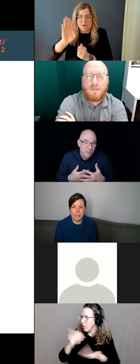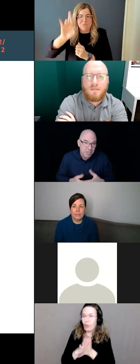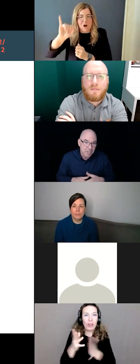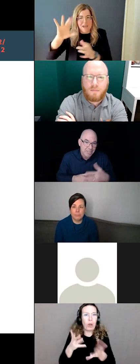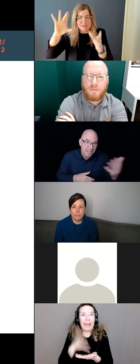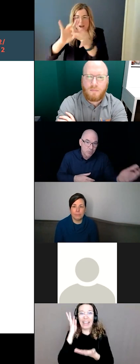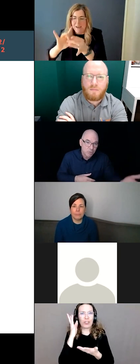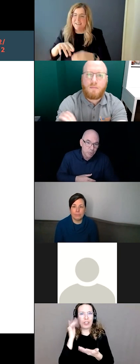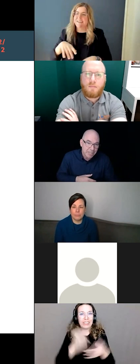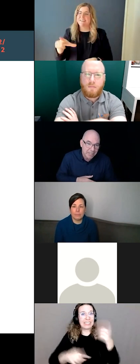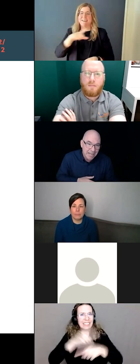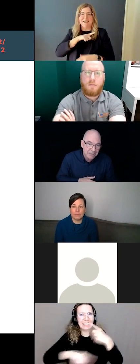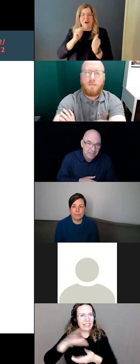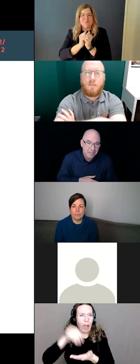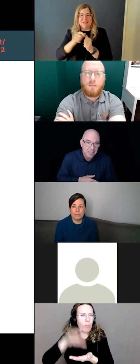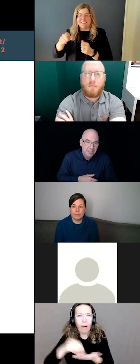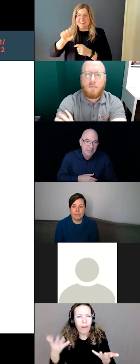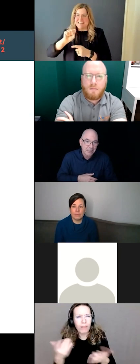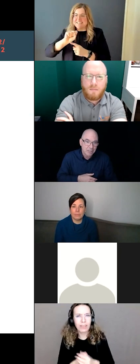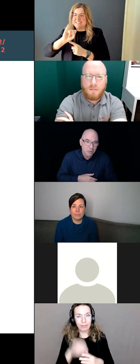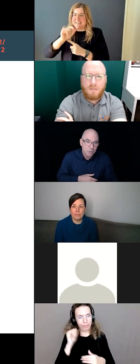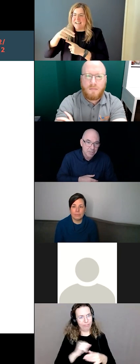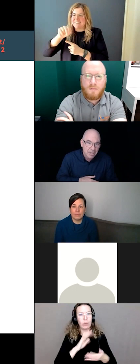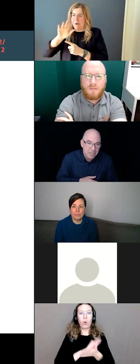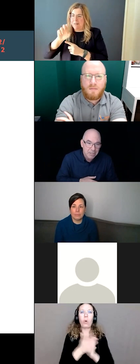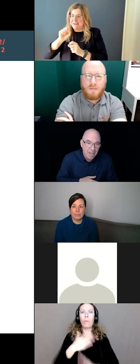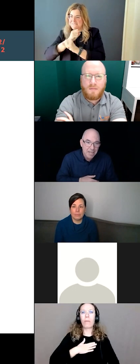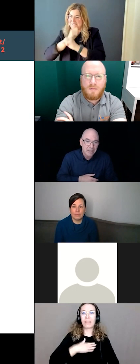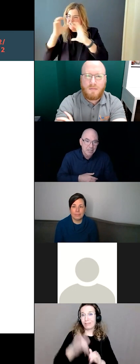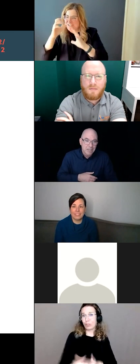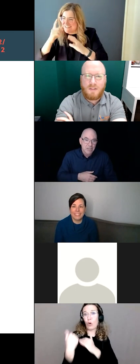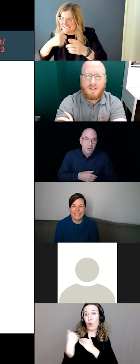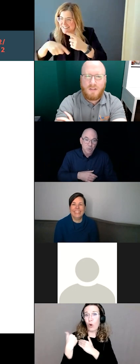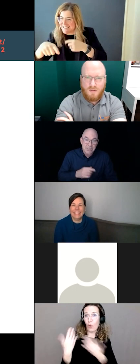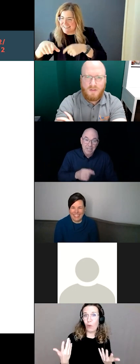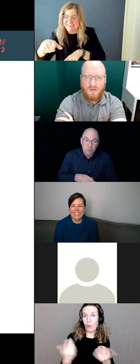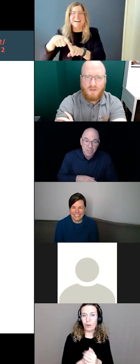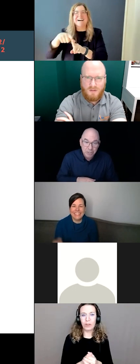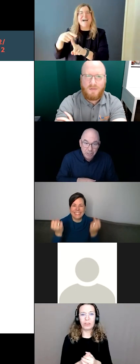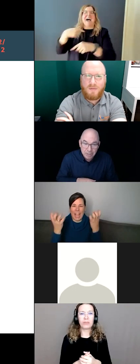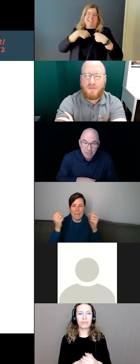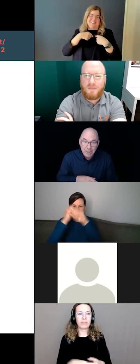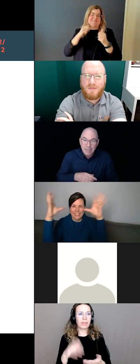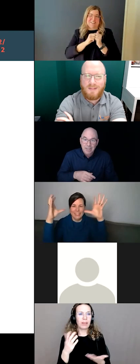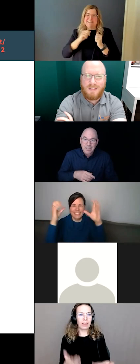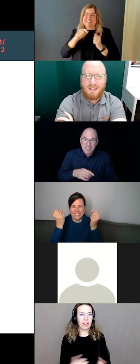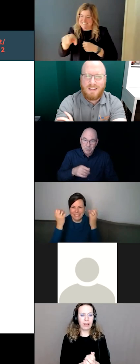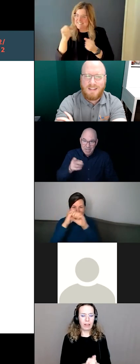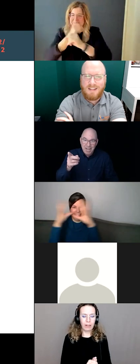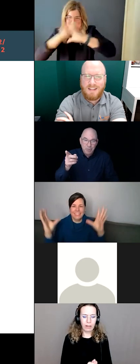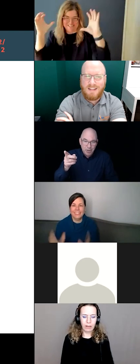que nous faisons avec nos commerces. C'est Caitlin avec Connect, Lia avec le Signe Vision.